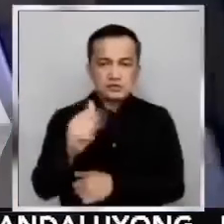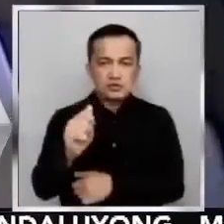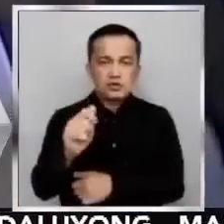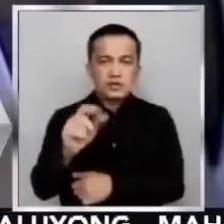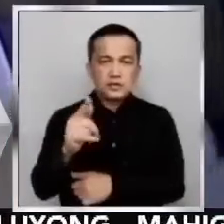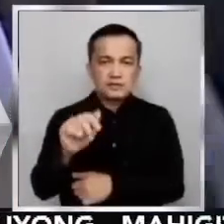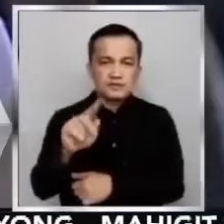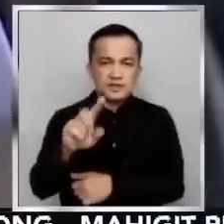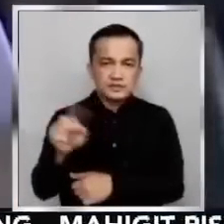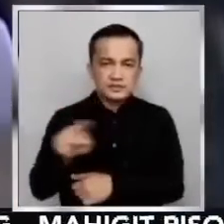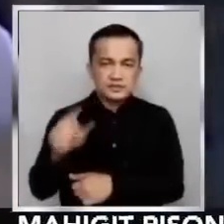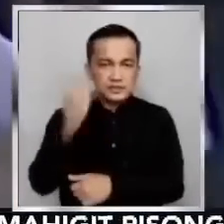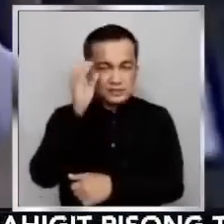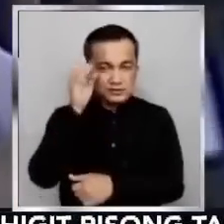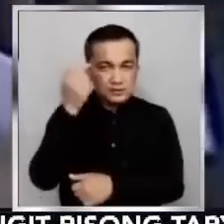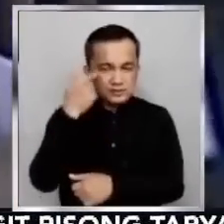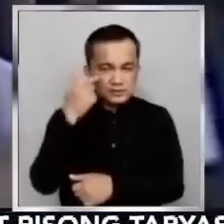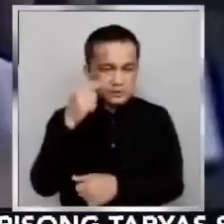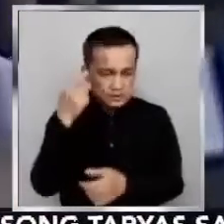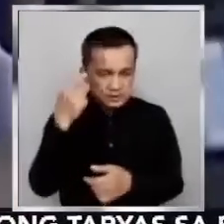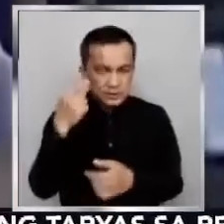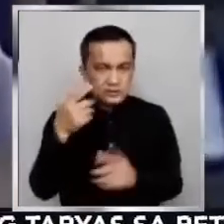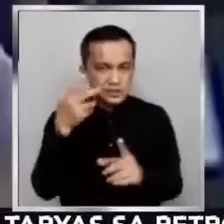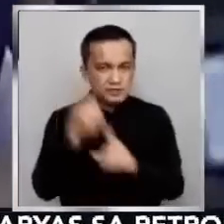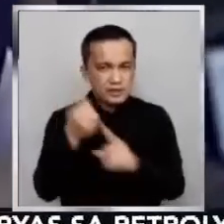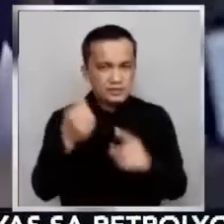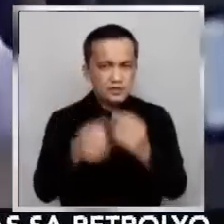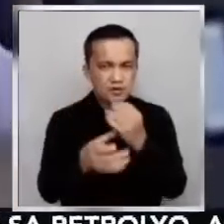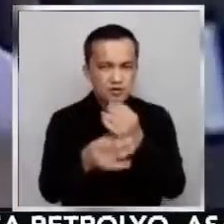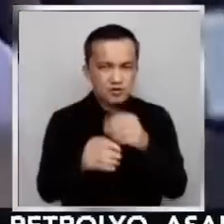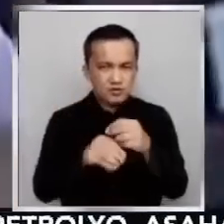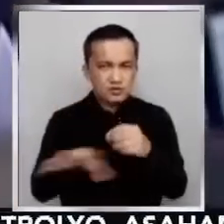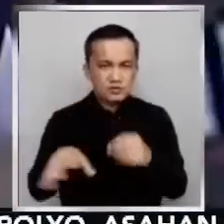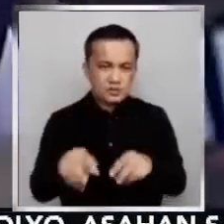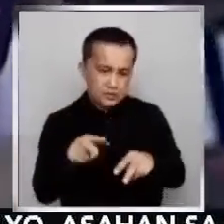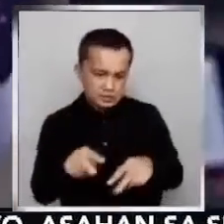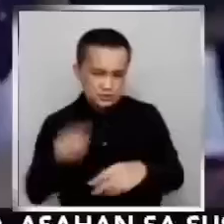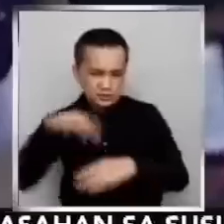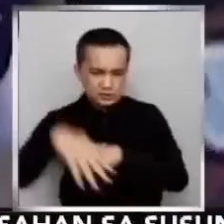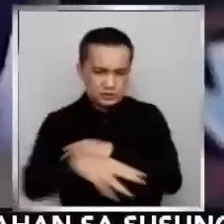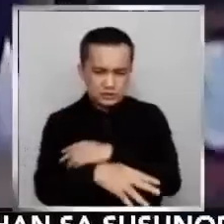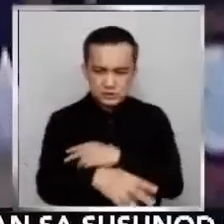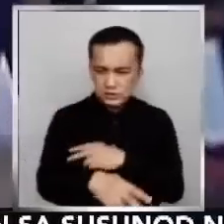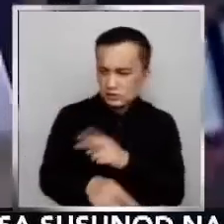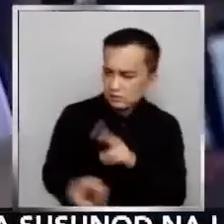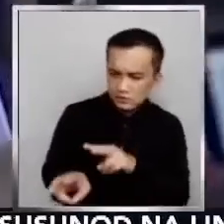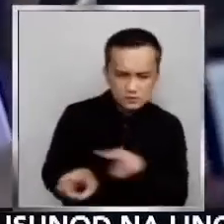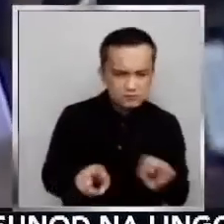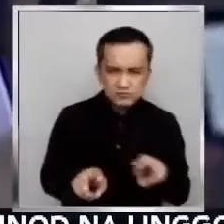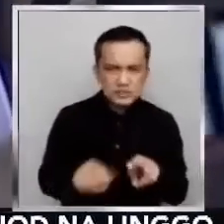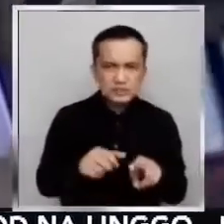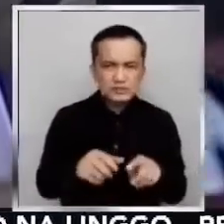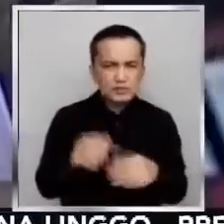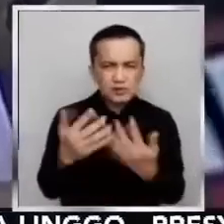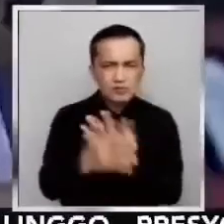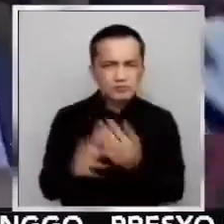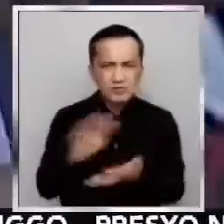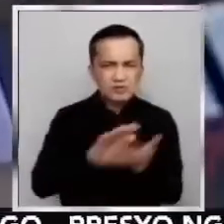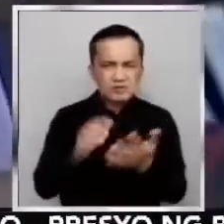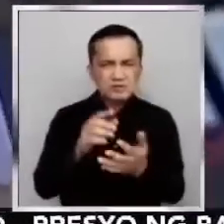pala, medyo yung current magulo, hindi mo ma-predict. At saka talagang sabi nga ng mga expert